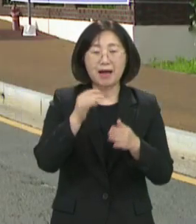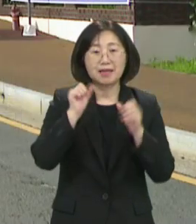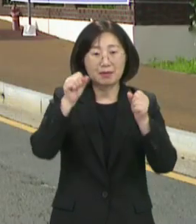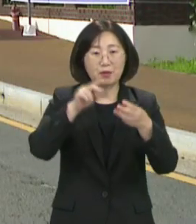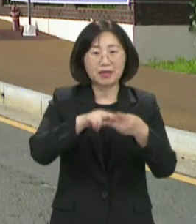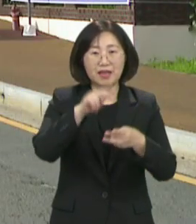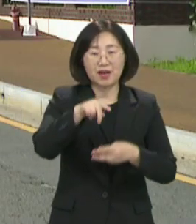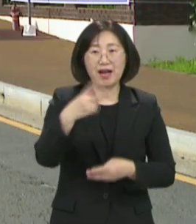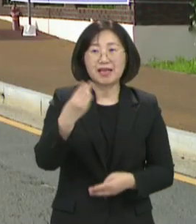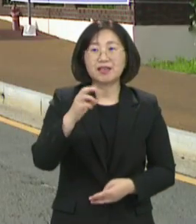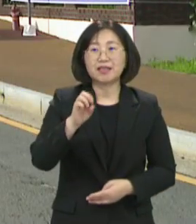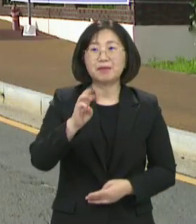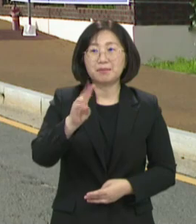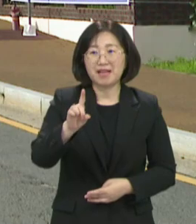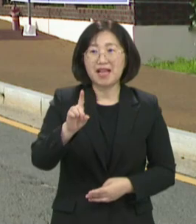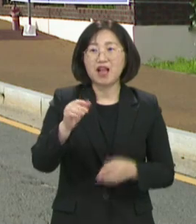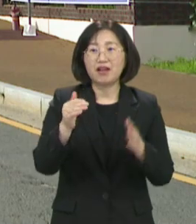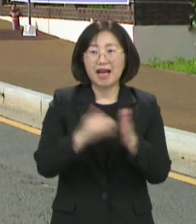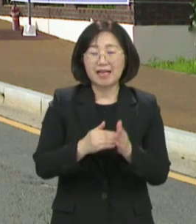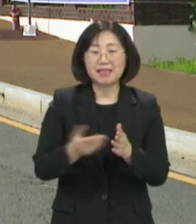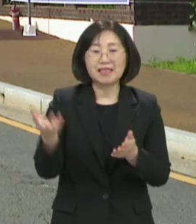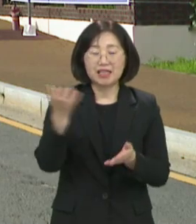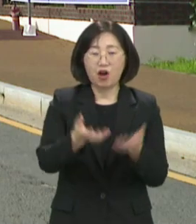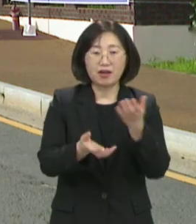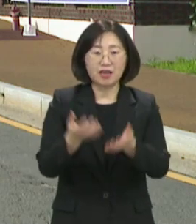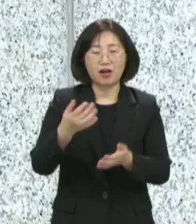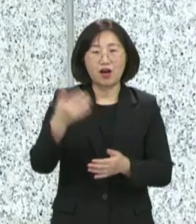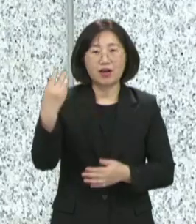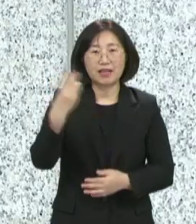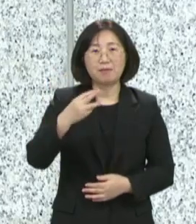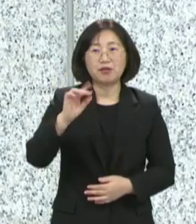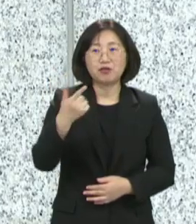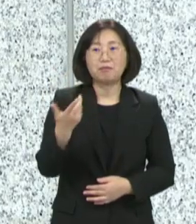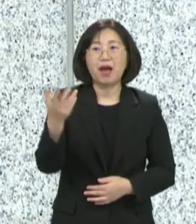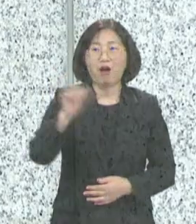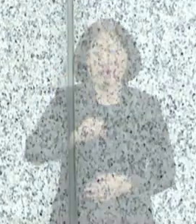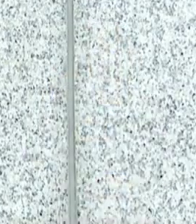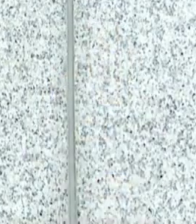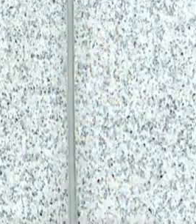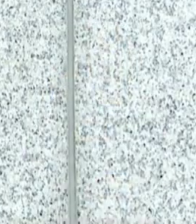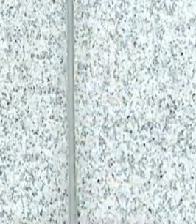2030년까지 들어서며 총 1,673억 원이 투입됩니다.